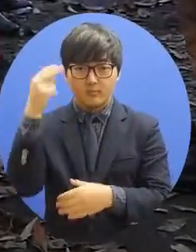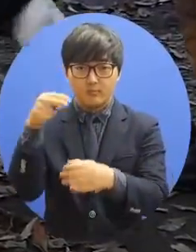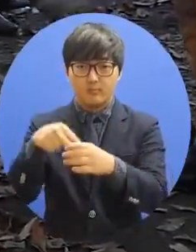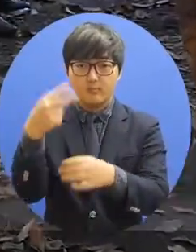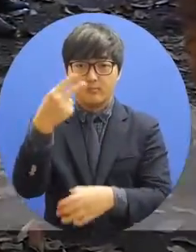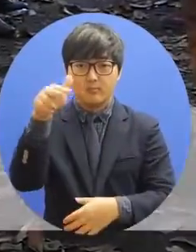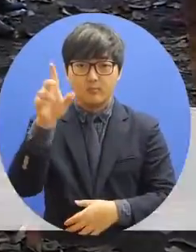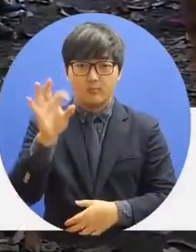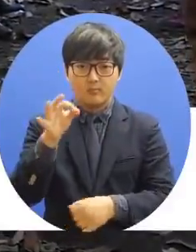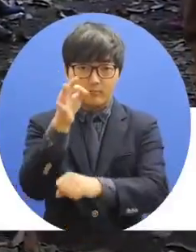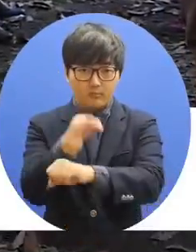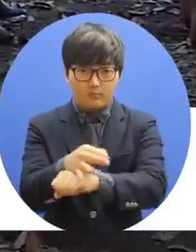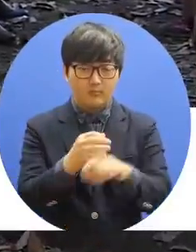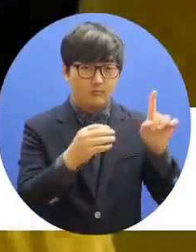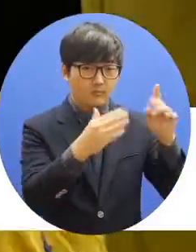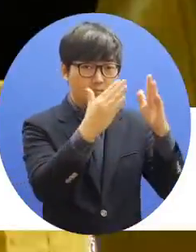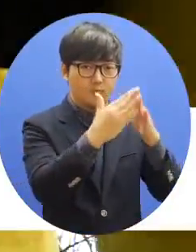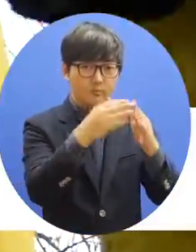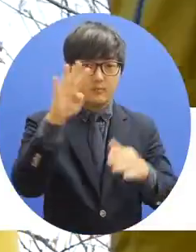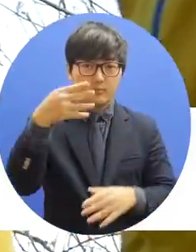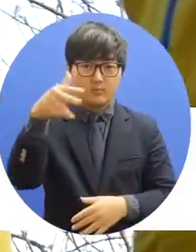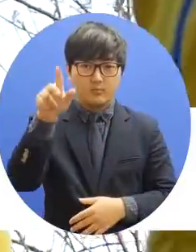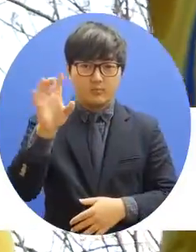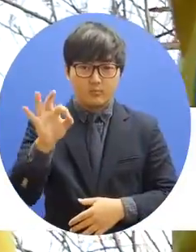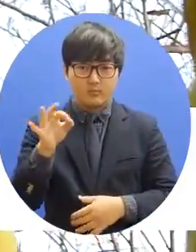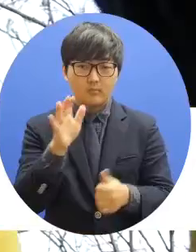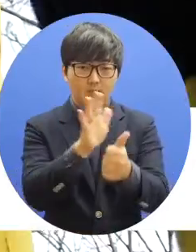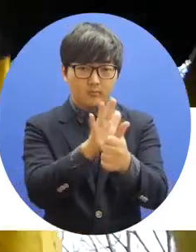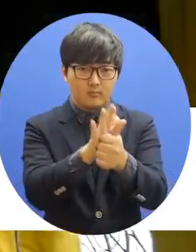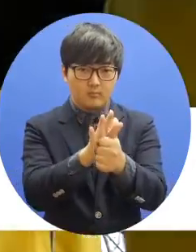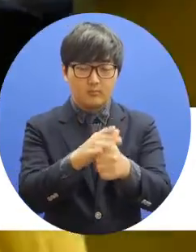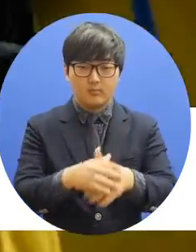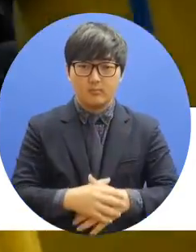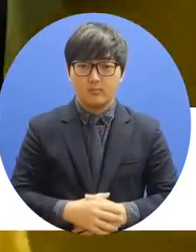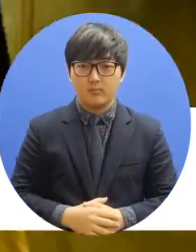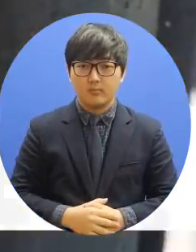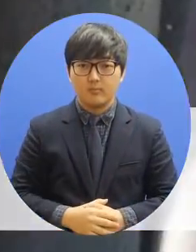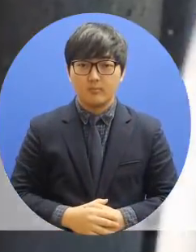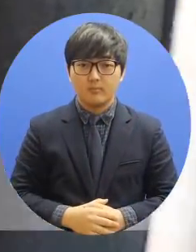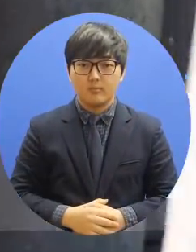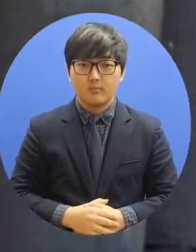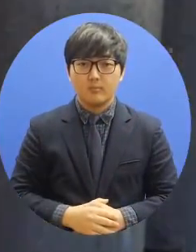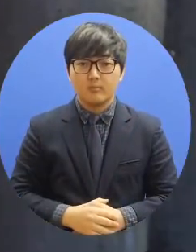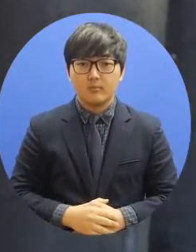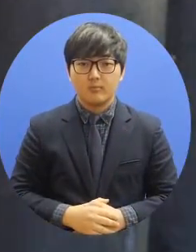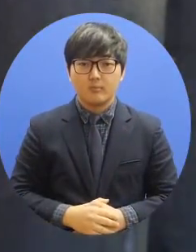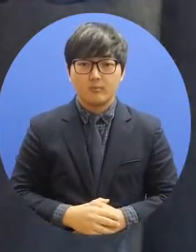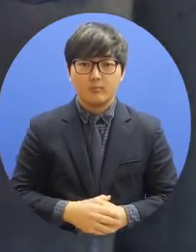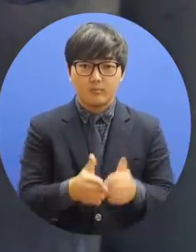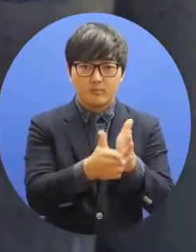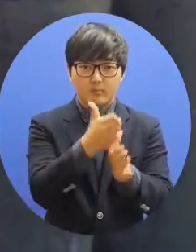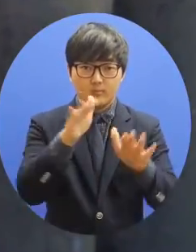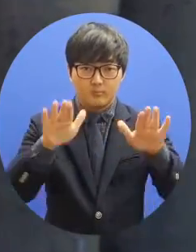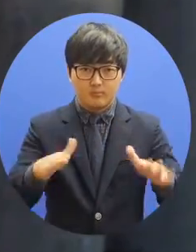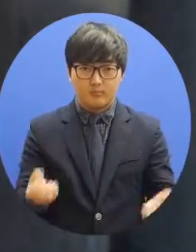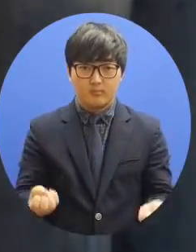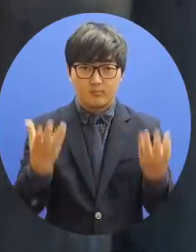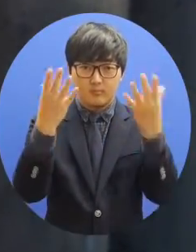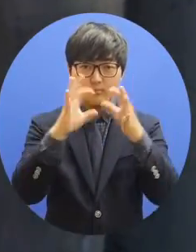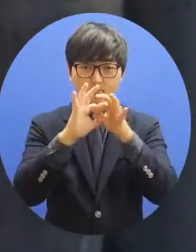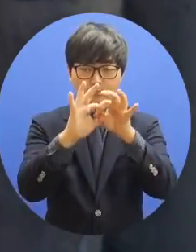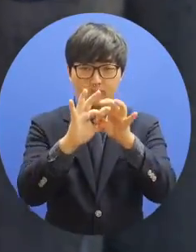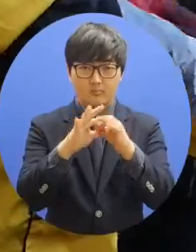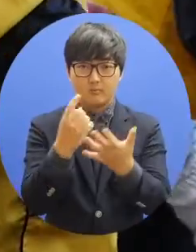구입하고 한가구당 400장의 연탄을 지원하며 훈훈한 분위기를 했는데요 공주시는 행사를